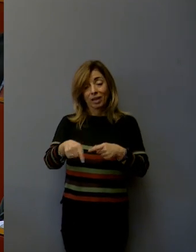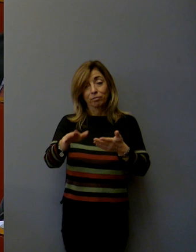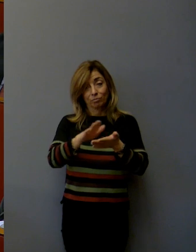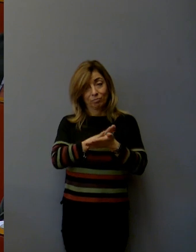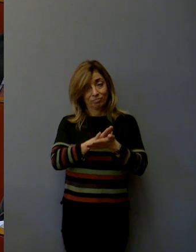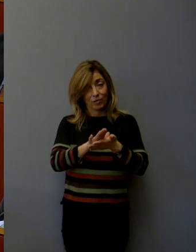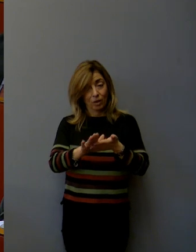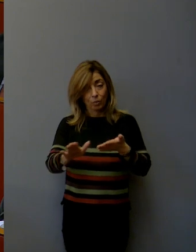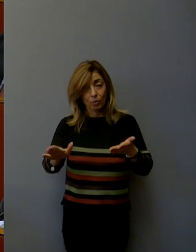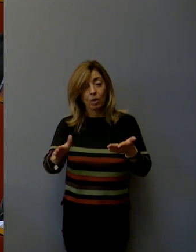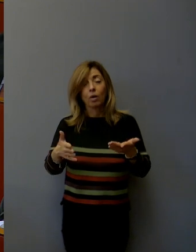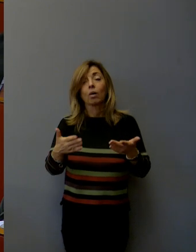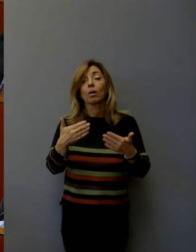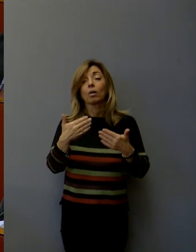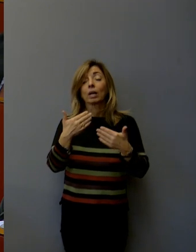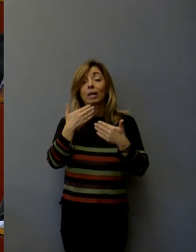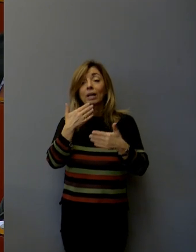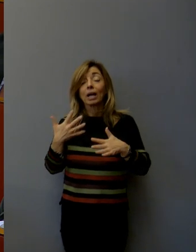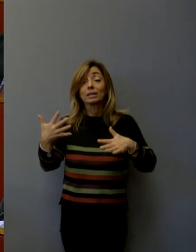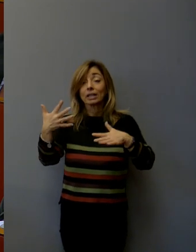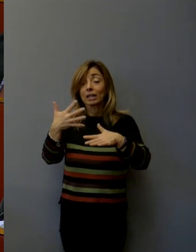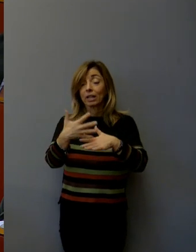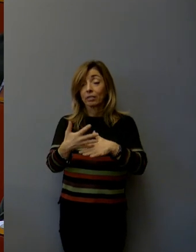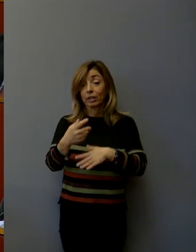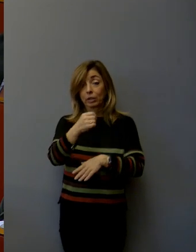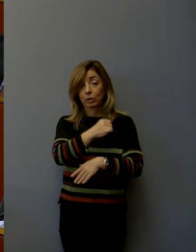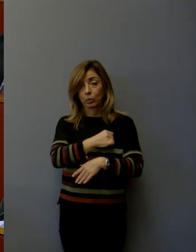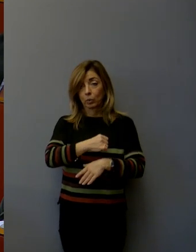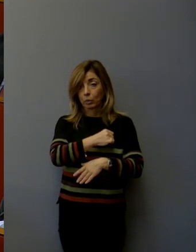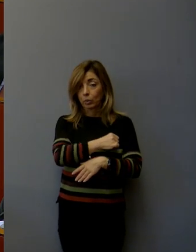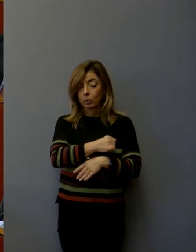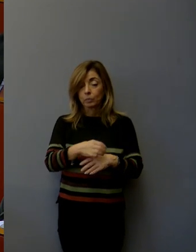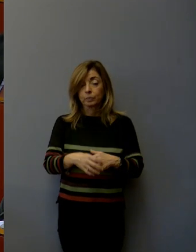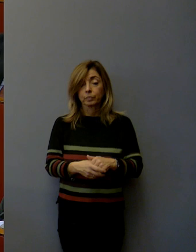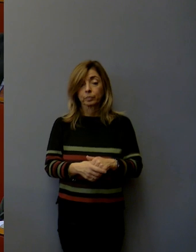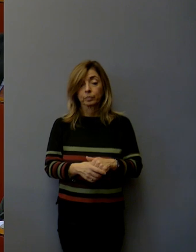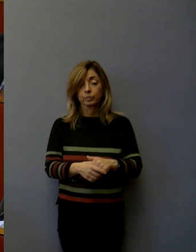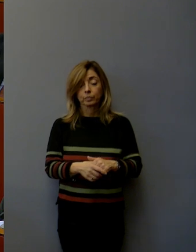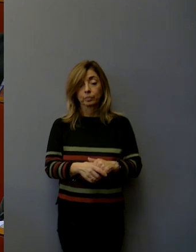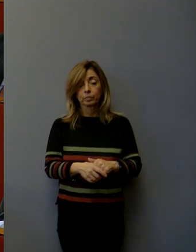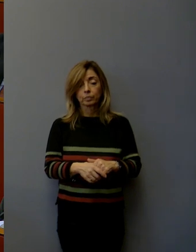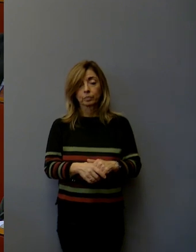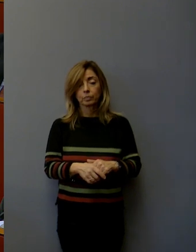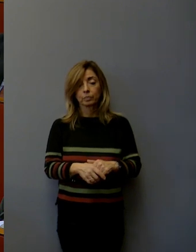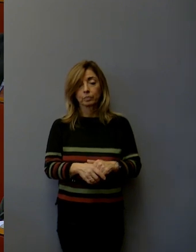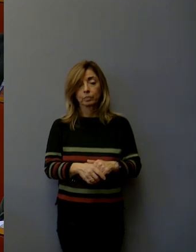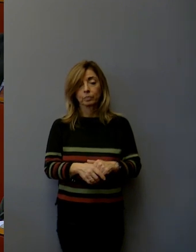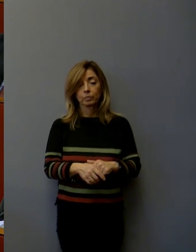agli interventi del Municipio ma del Comune ma o è reso come dire